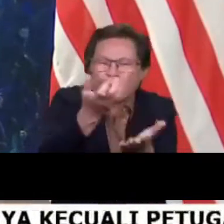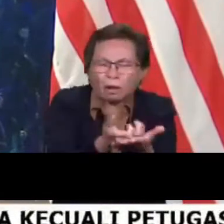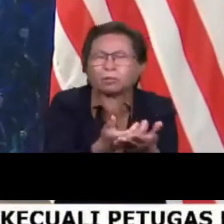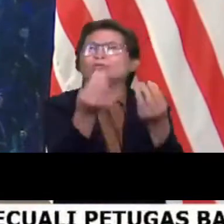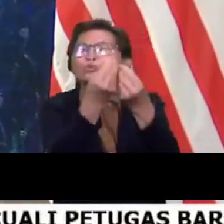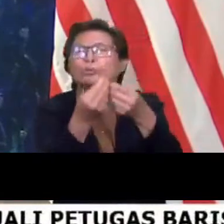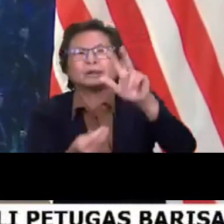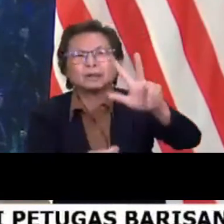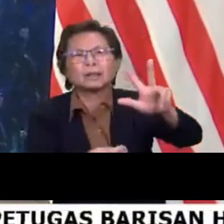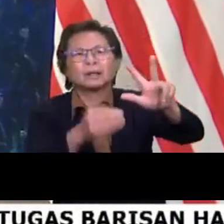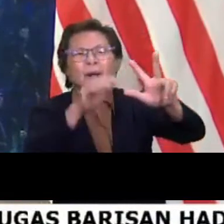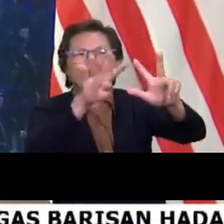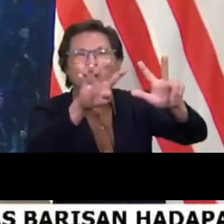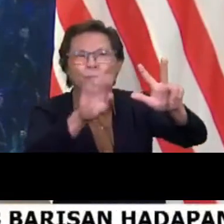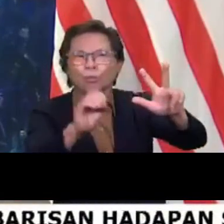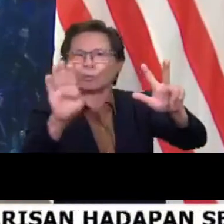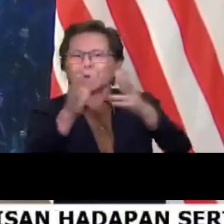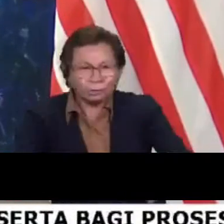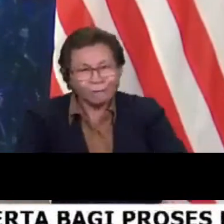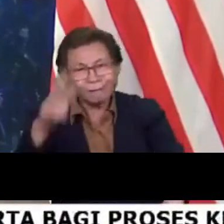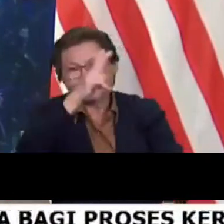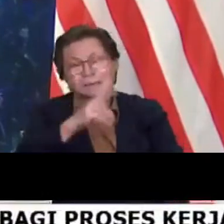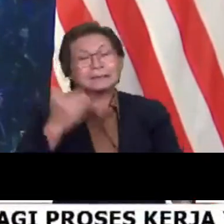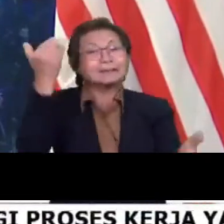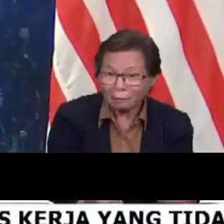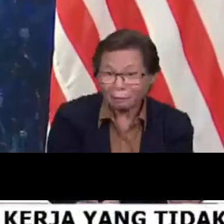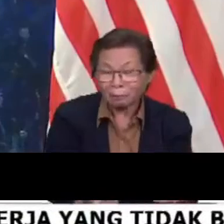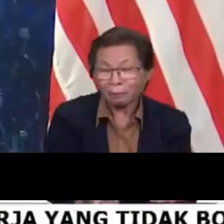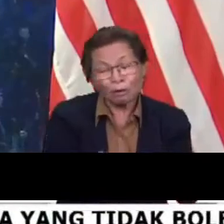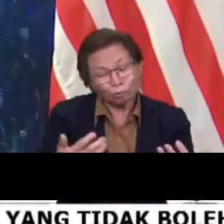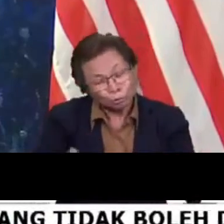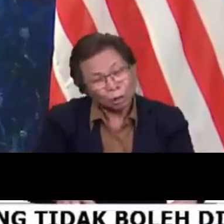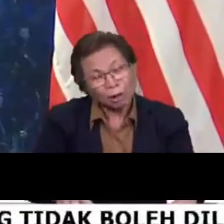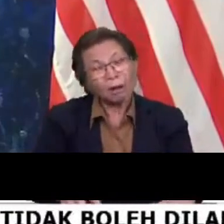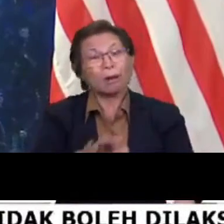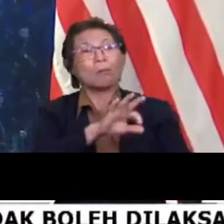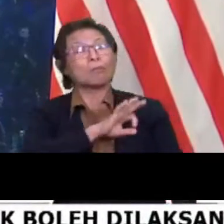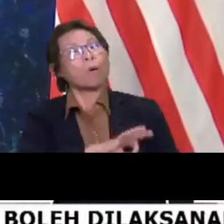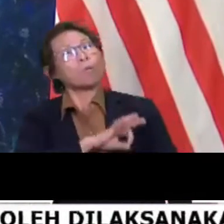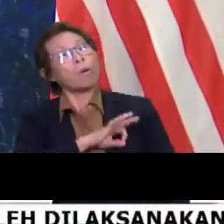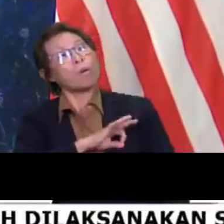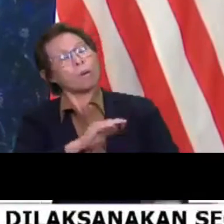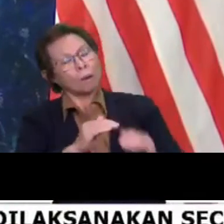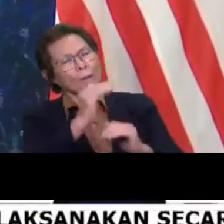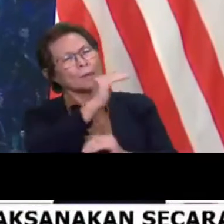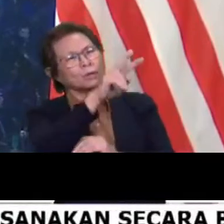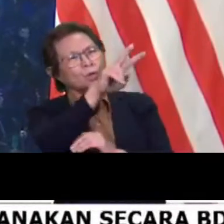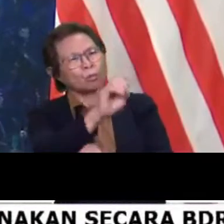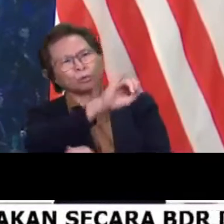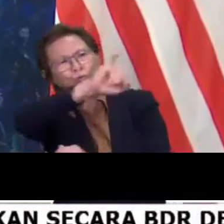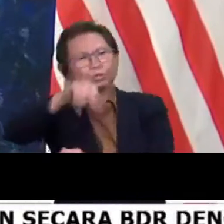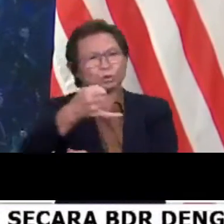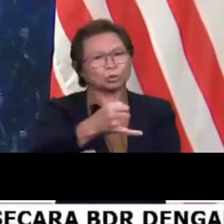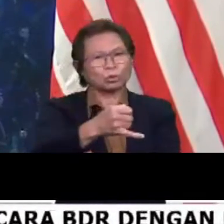berjumlah RM340 bilion. Sehingga kini, ia telah memanfaatkan lebih 20